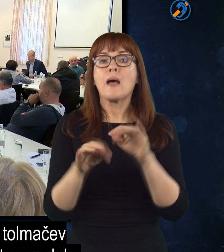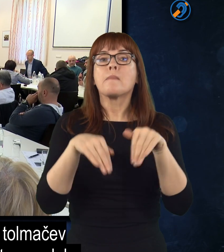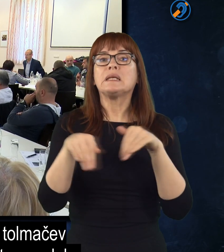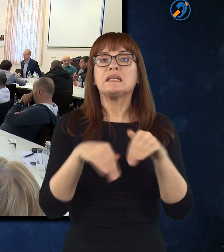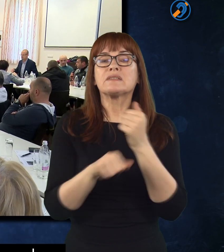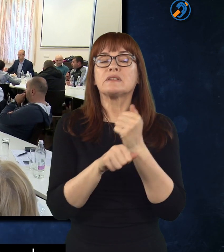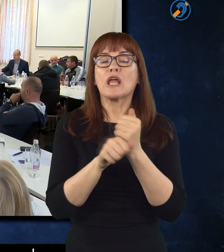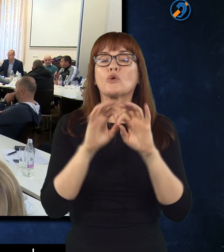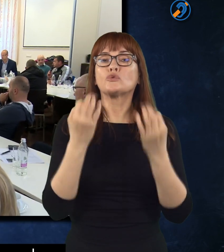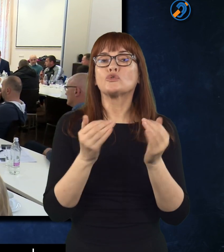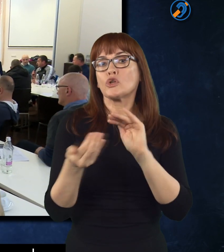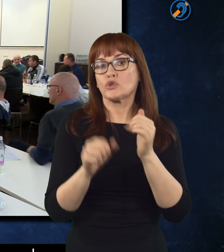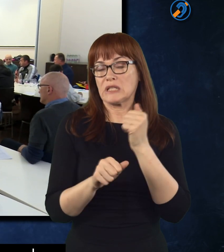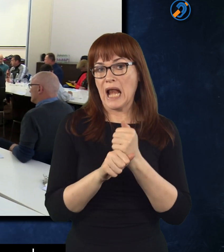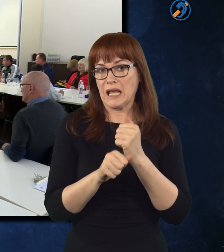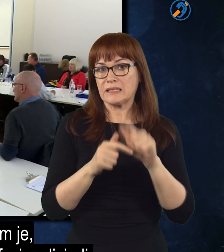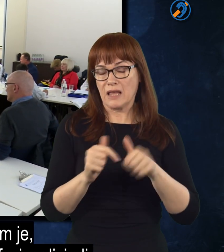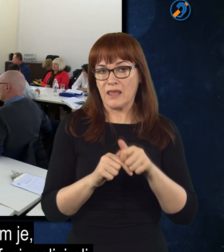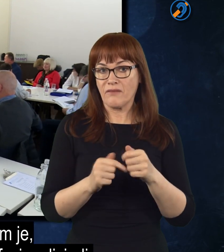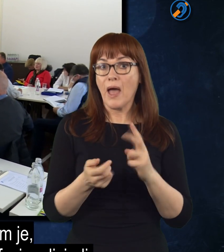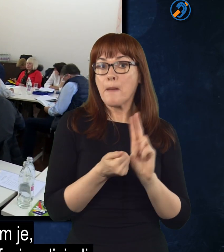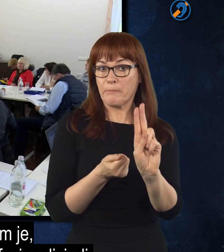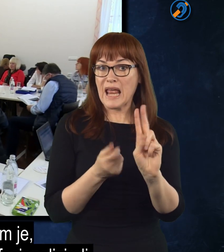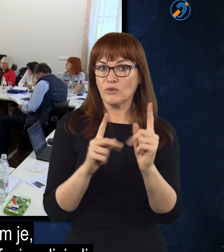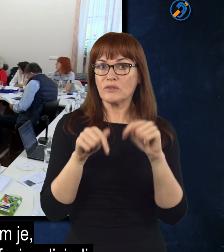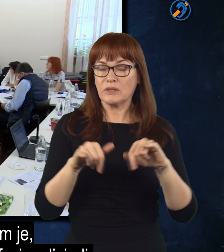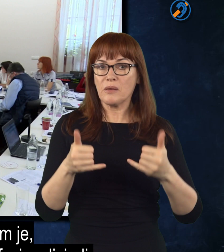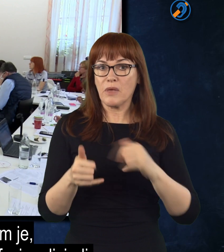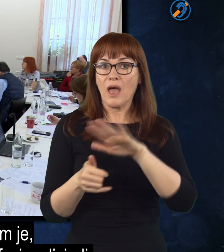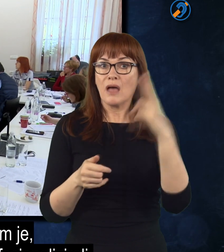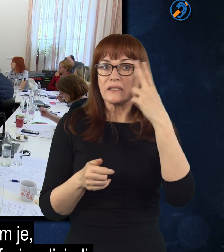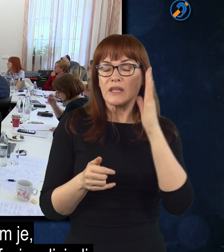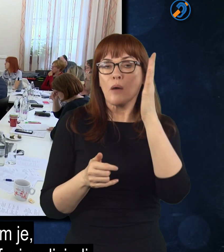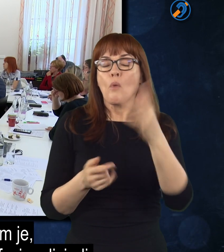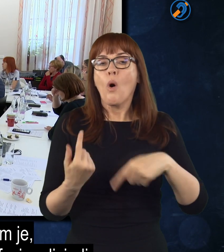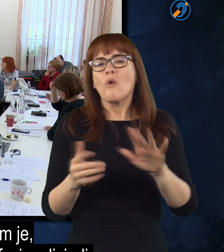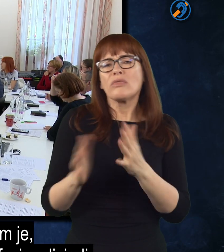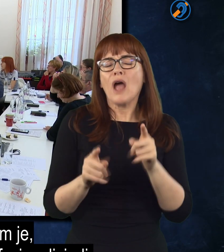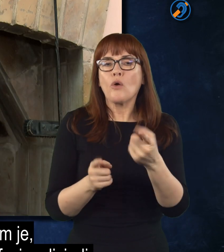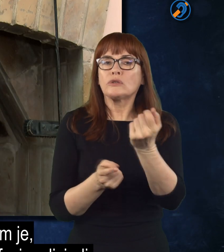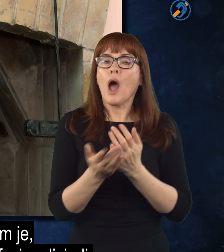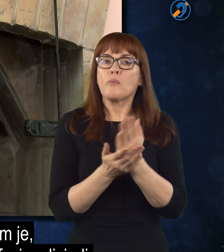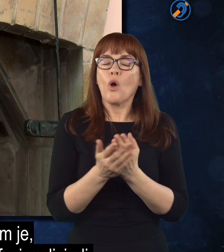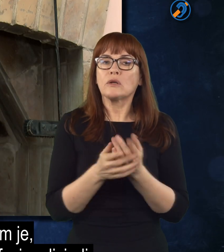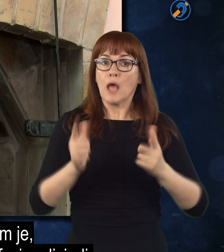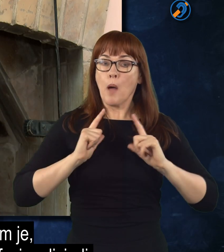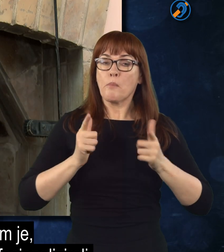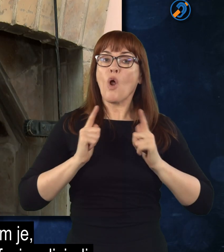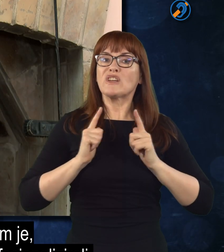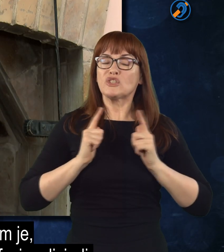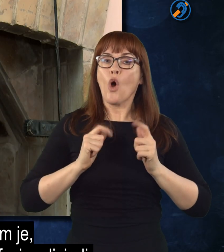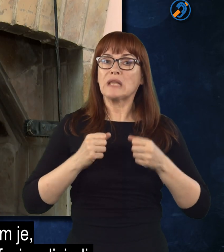za delo, družino in socialne zadeve. Prednost v tem je, da seveda bomo nekako ta